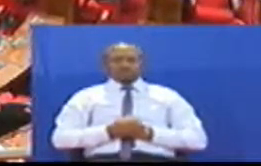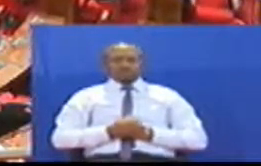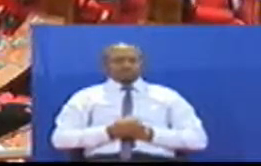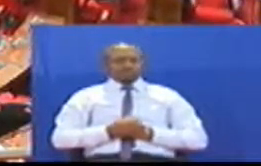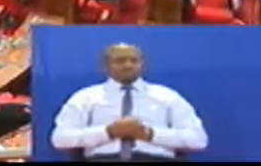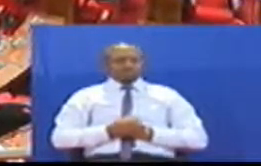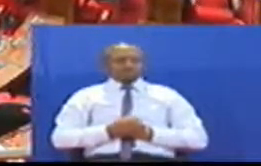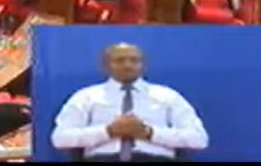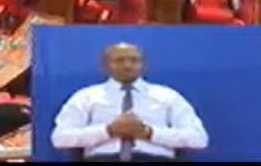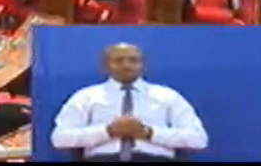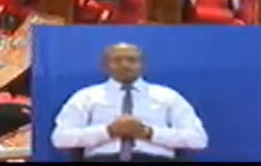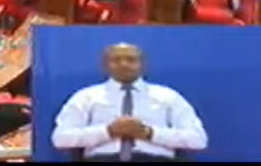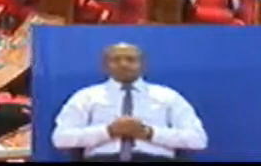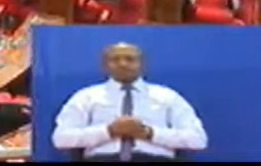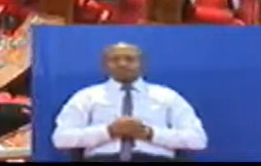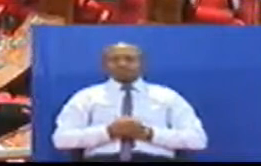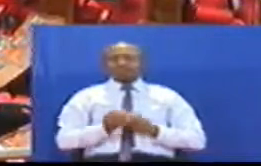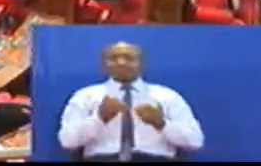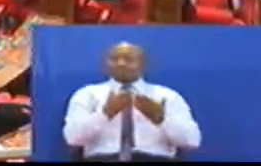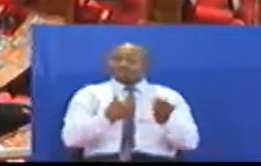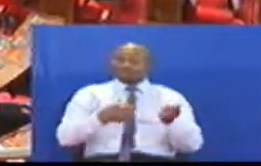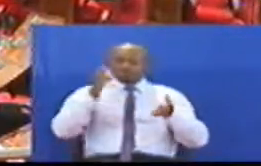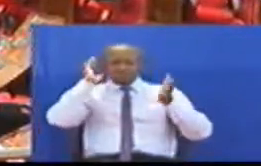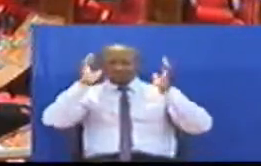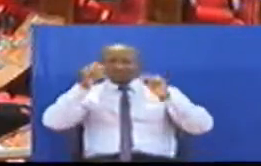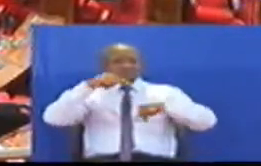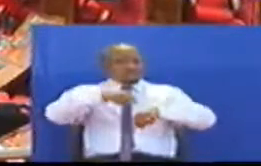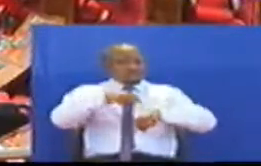Sasa kwa sababu ya mkanganyiko kidogo wa muda,